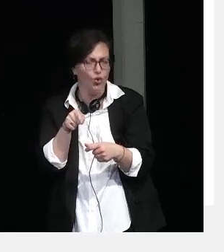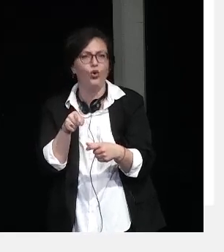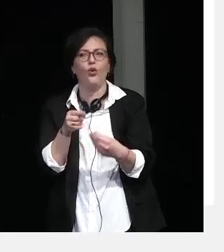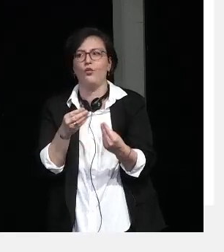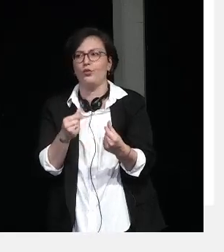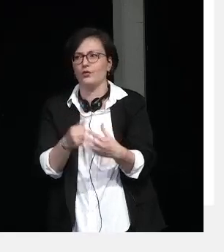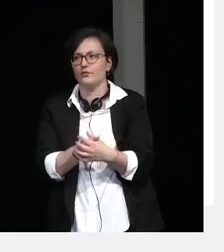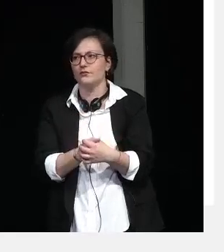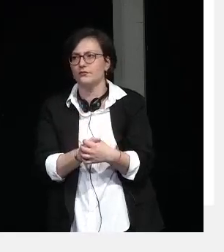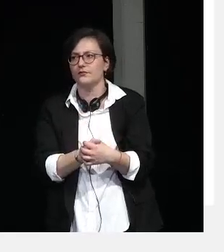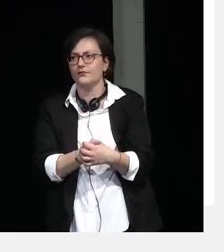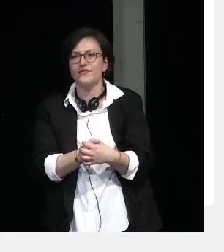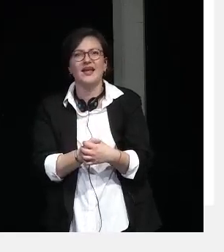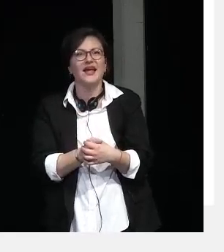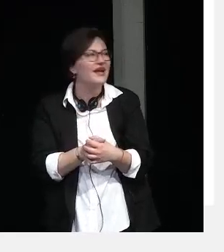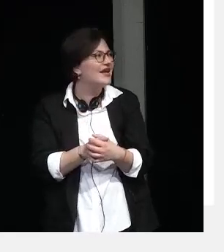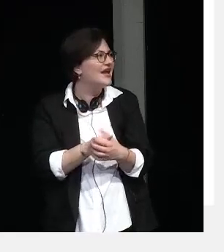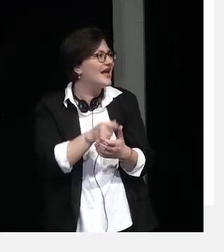Τελείωσε η μπαταρία μου.